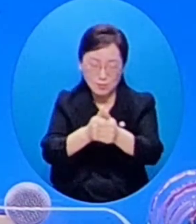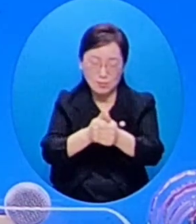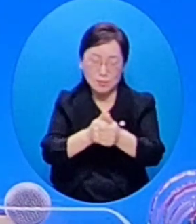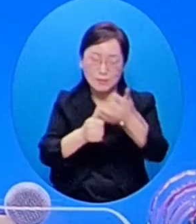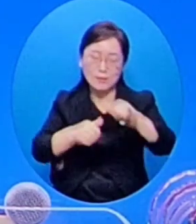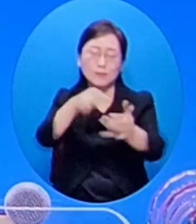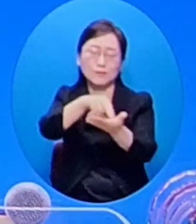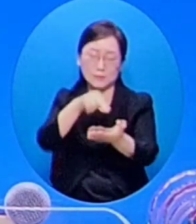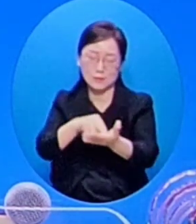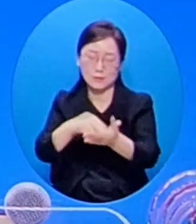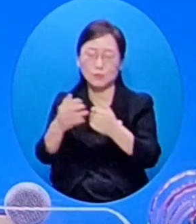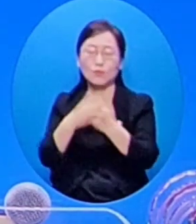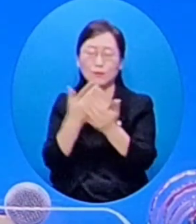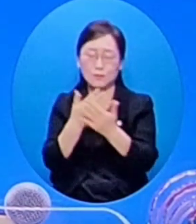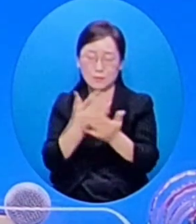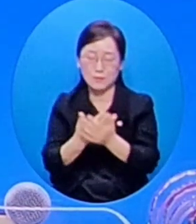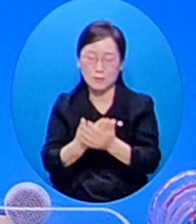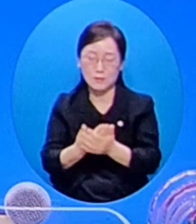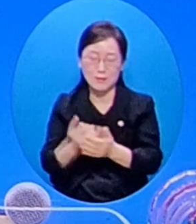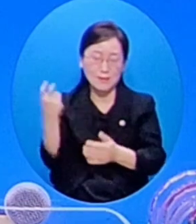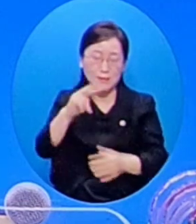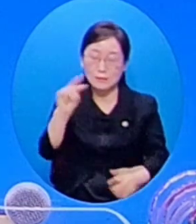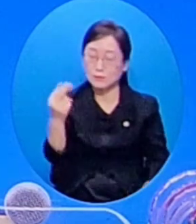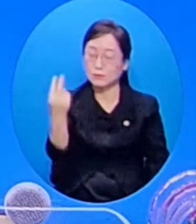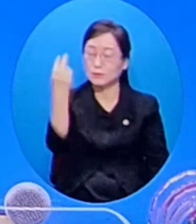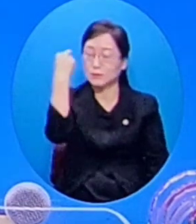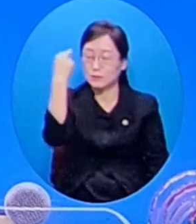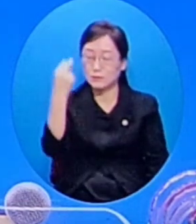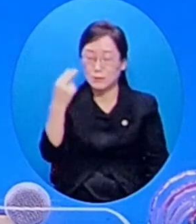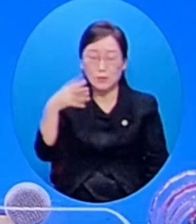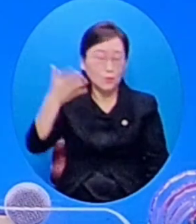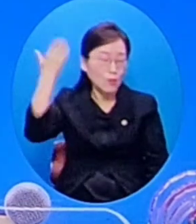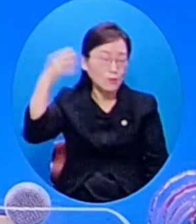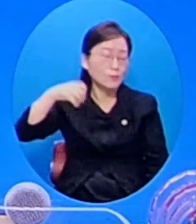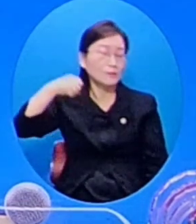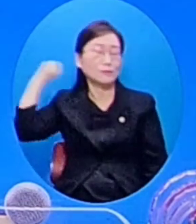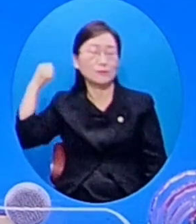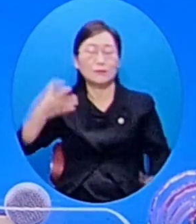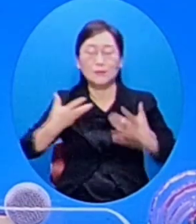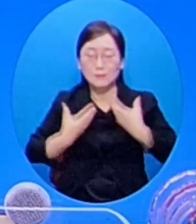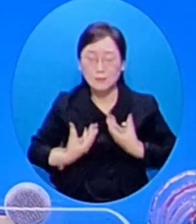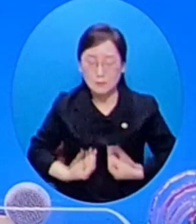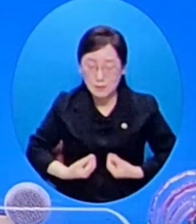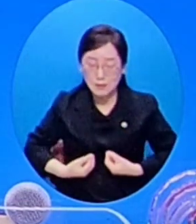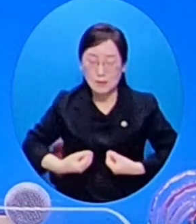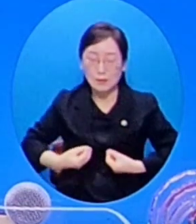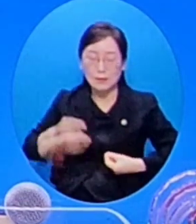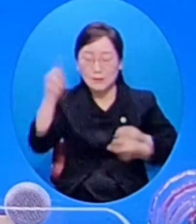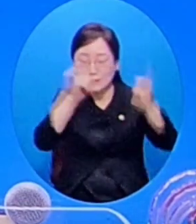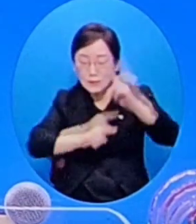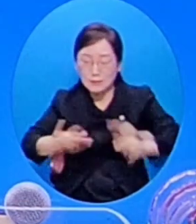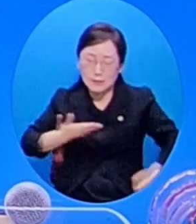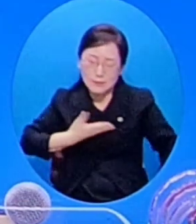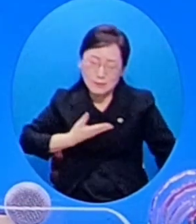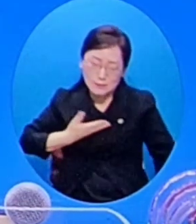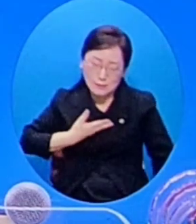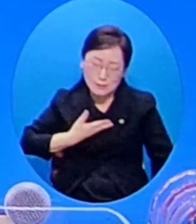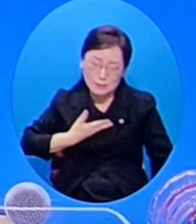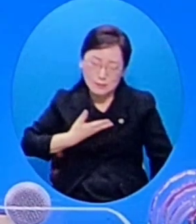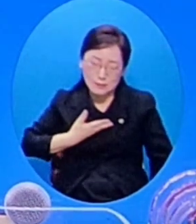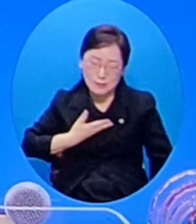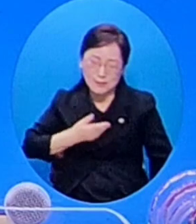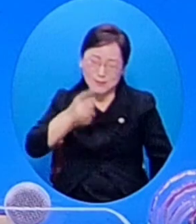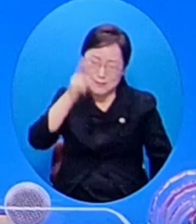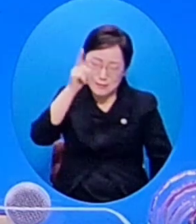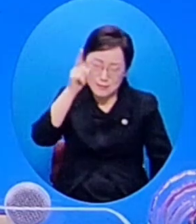주시고, 다시는 뒤로 돌아보고 과거에 붙잡혀서 절망하며 상처 속에 살아간 사람 한 사람도